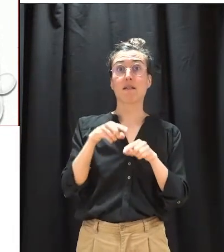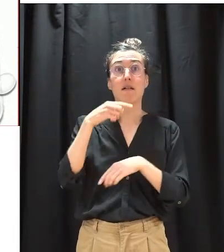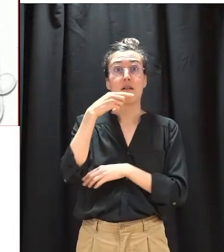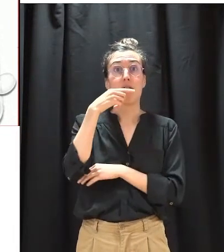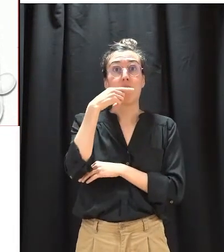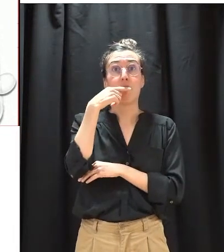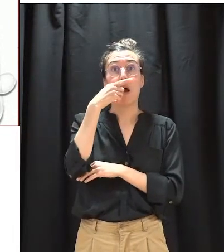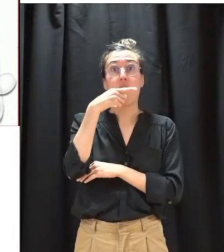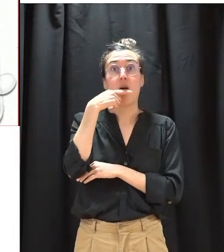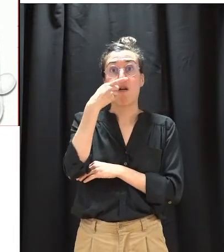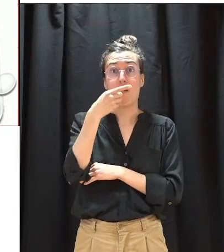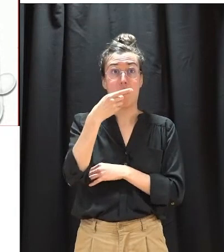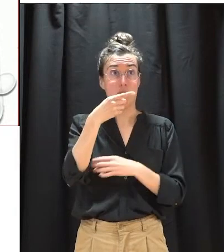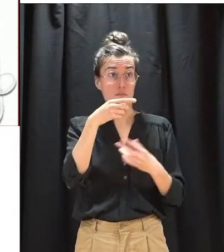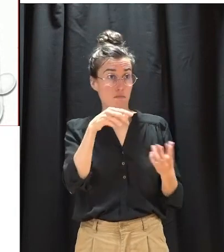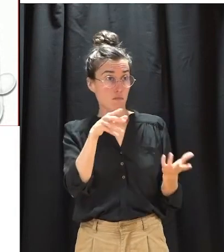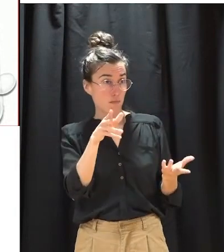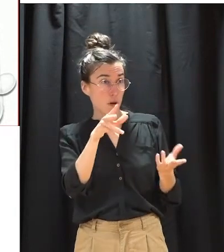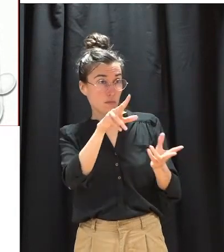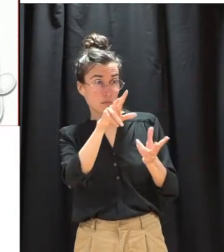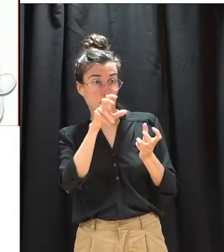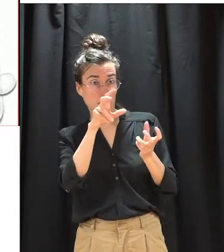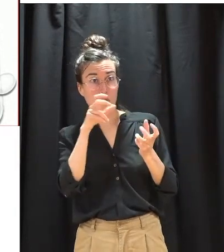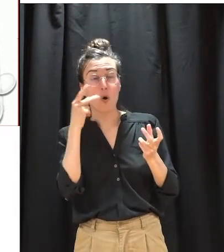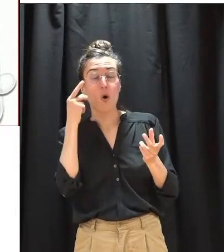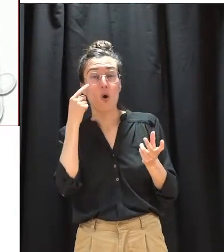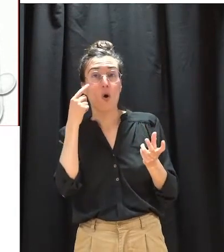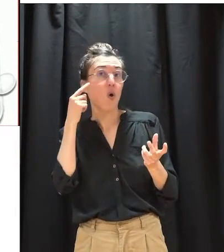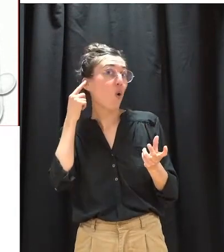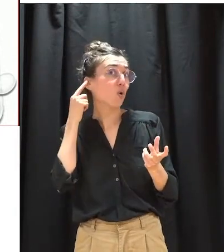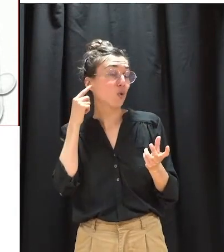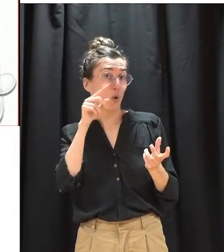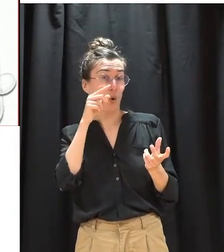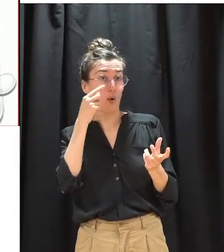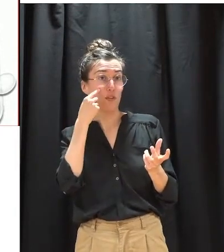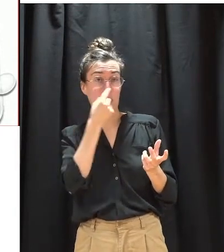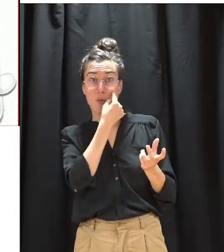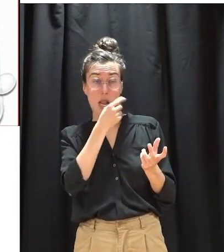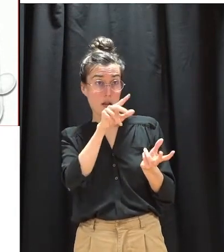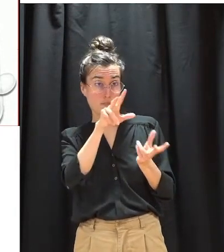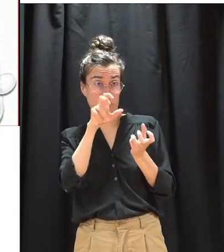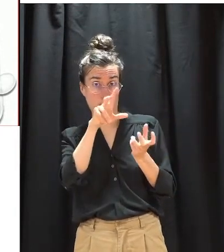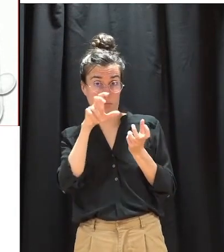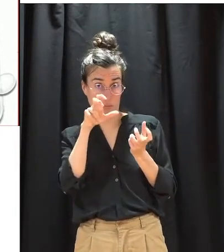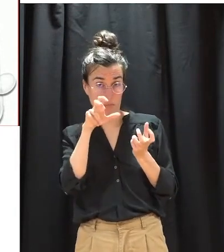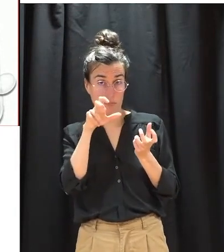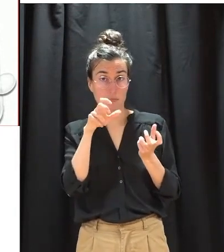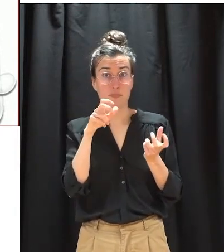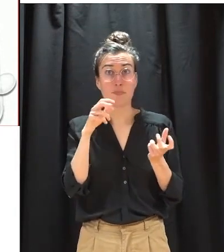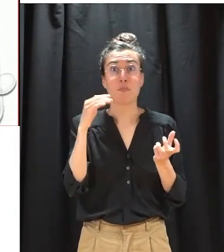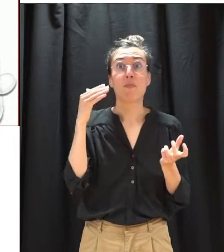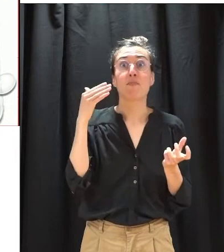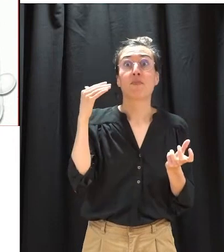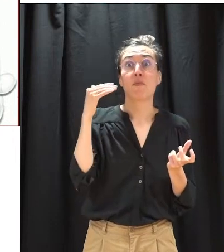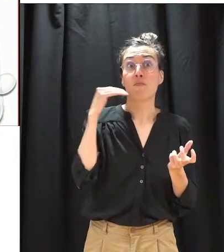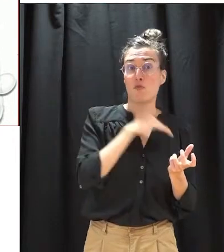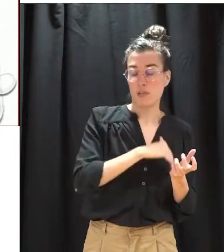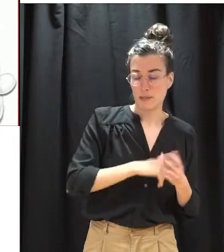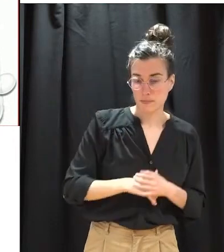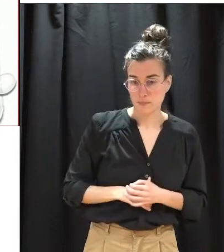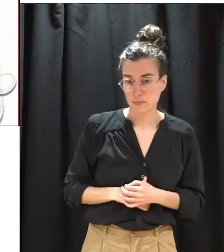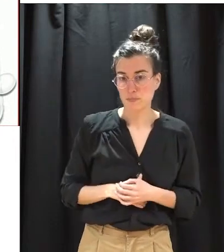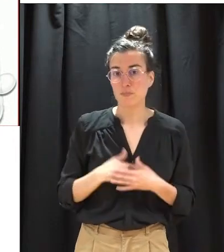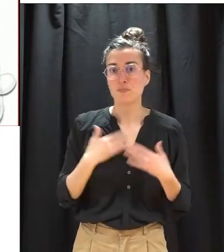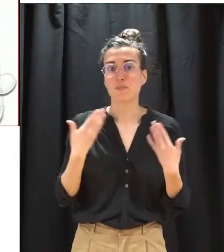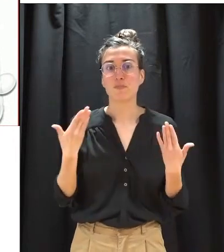donc une efficacité qui est variable selon leur récupération auditive. Donc meilleure est la récupération auditive, et plus ils